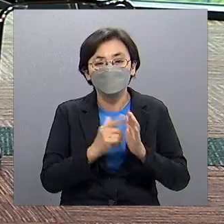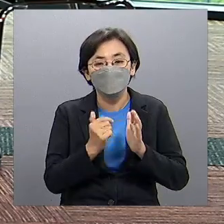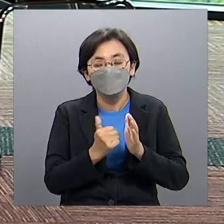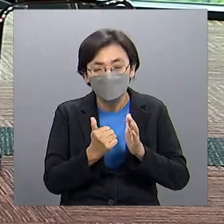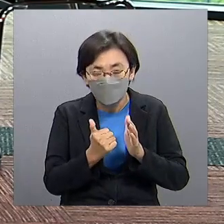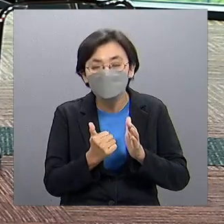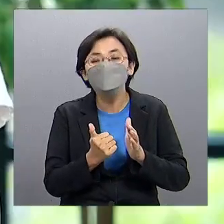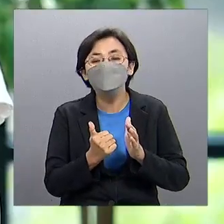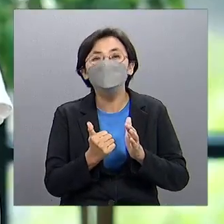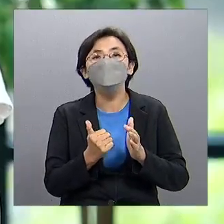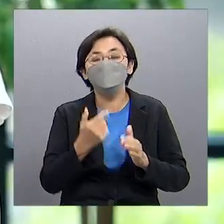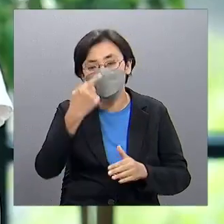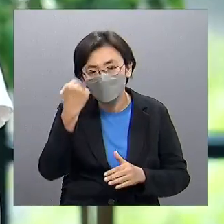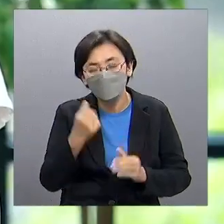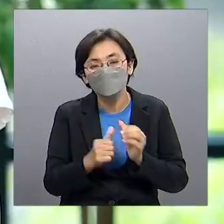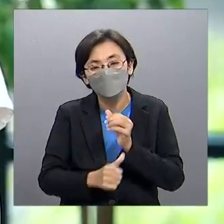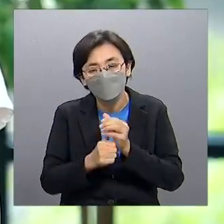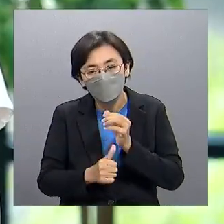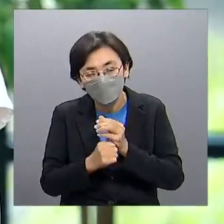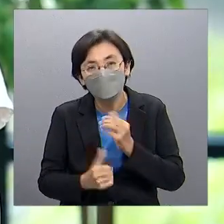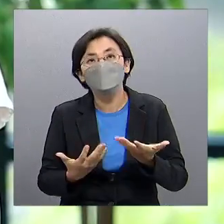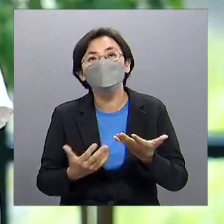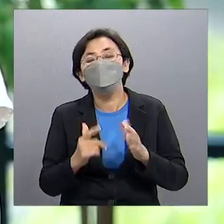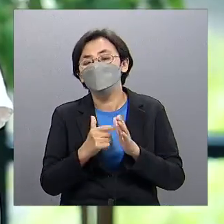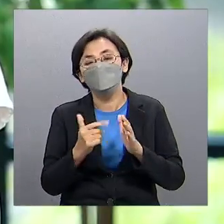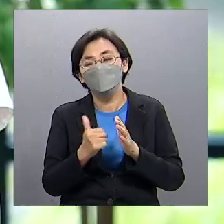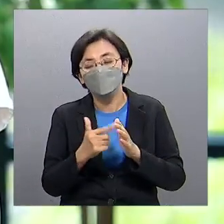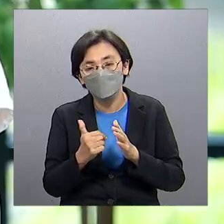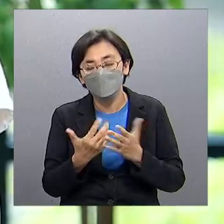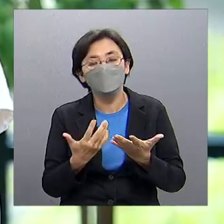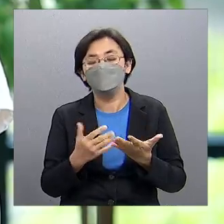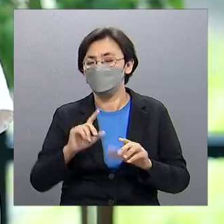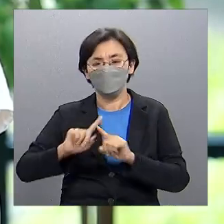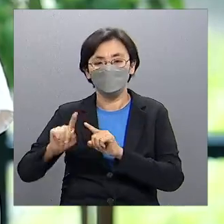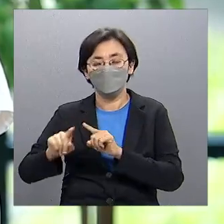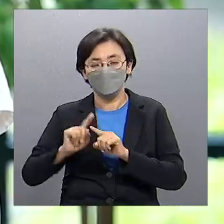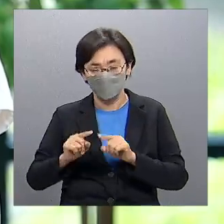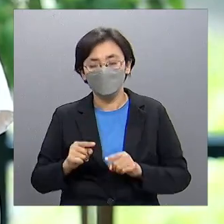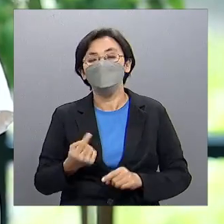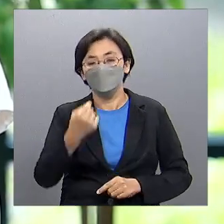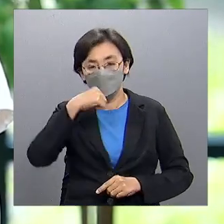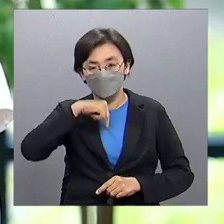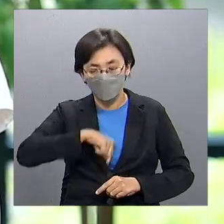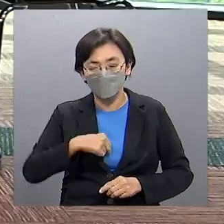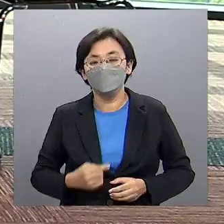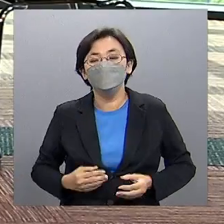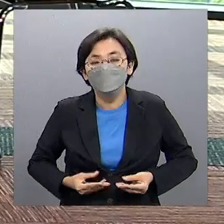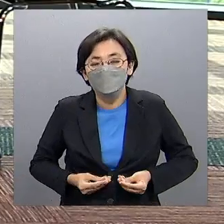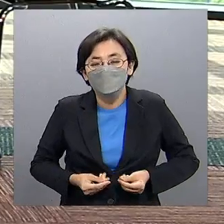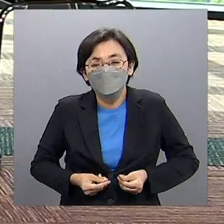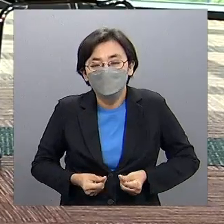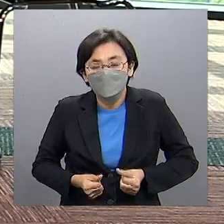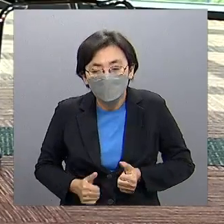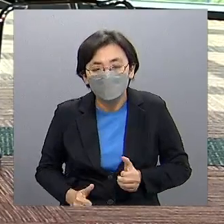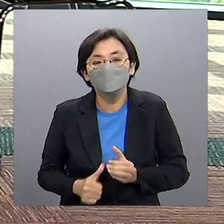ำยาถ่ายหรือยาเดี่ยวก็คือพวกมะขามแขกนะครับอะไรอย่างเงี้ยก็คือช่วยให้ร่างกายเนี่ยมีการบีบเอากากอาหารเก่าออกก็อาจจ